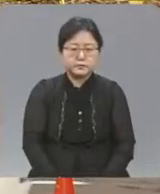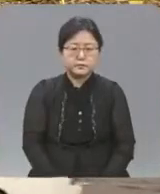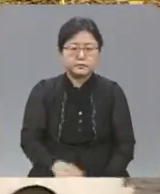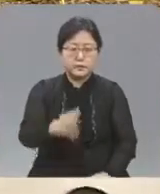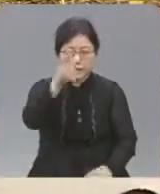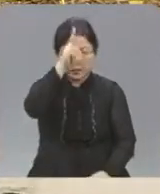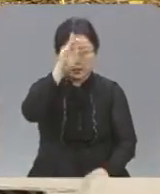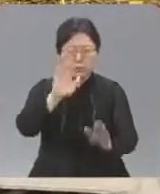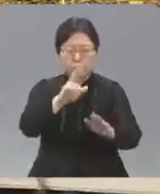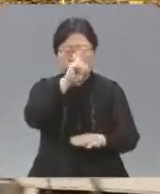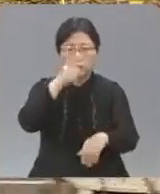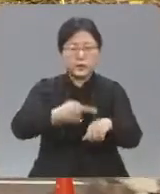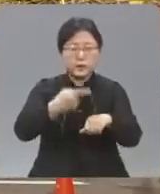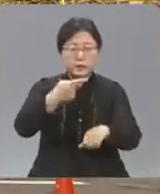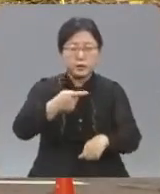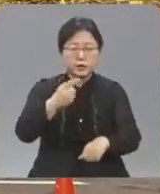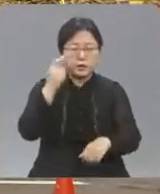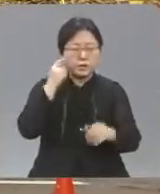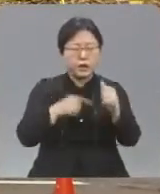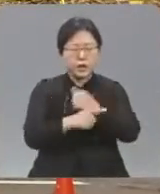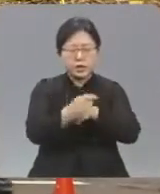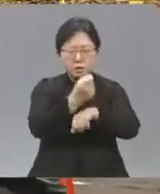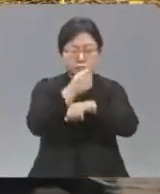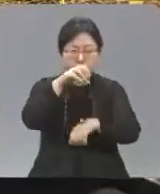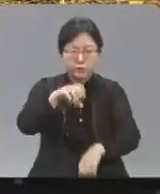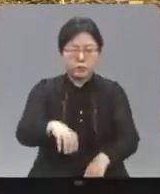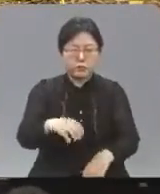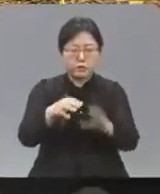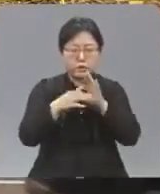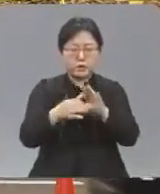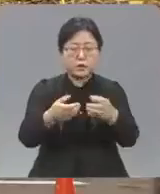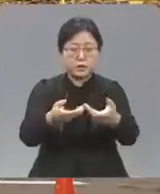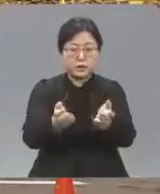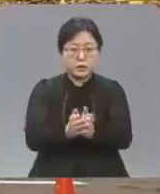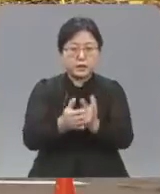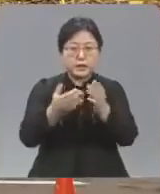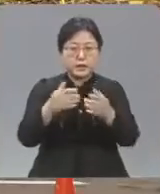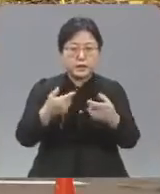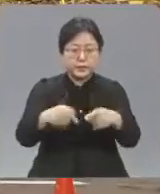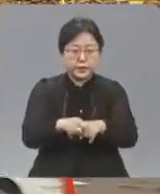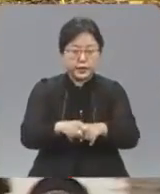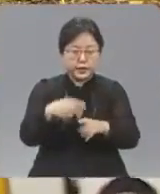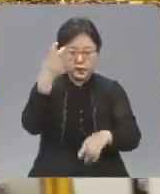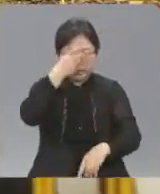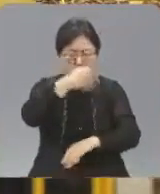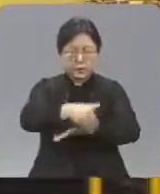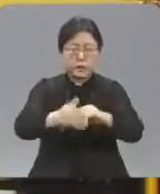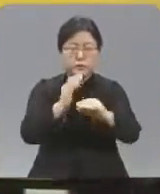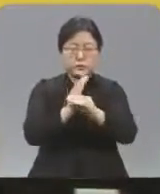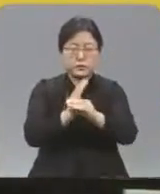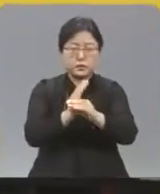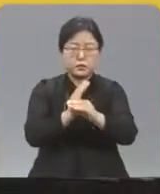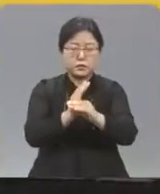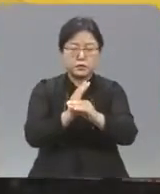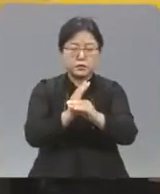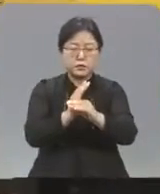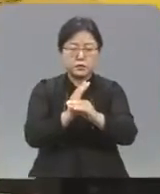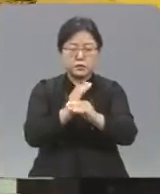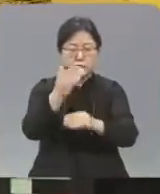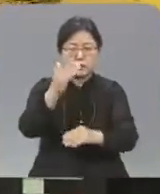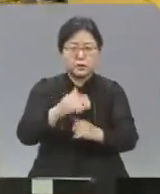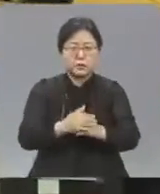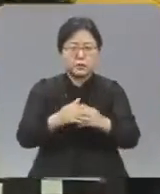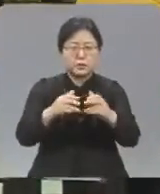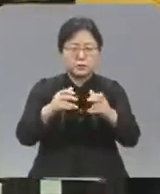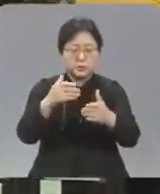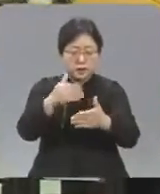네, 경찰은 오늘 오후 1시쯤 국립과학수사연구원과 관계기관 등과 함께 합동 감식을 진행할 예정입니다.